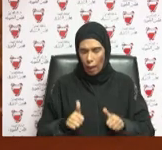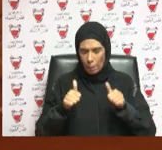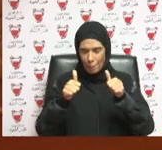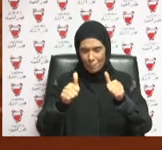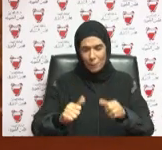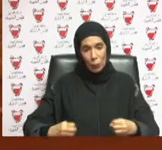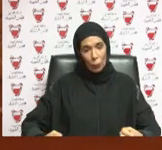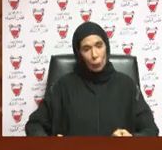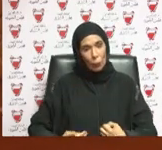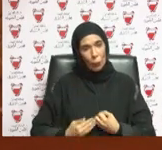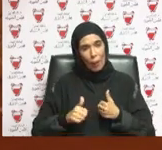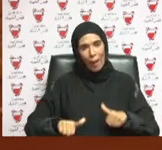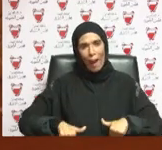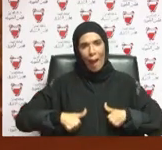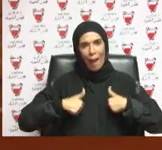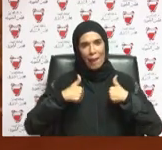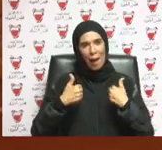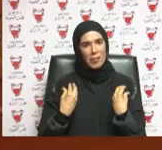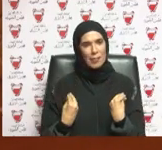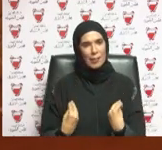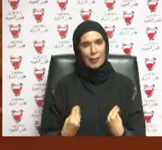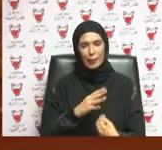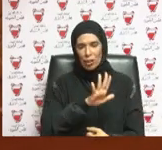الكريم لأبناء شعب البحرين،